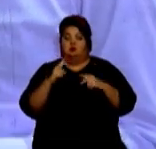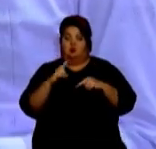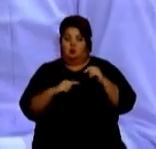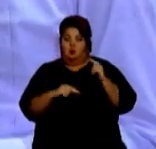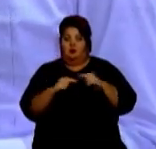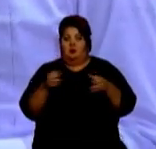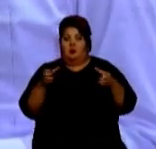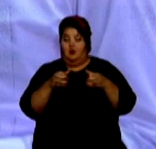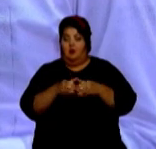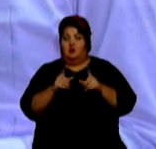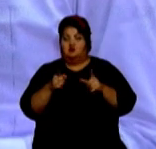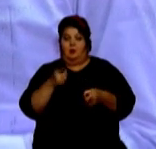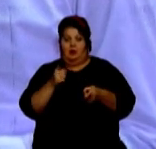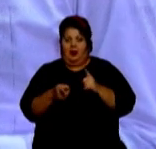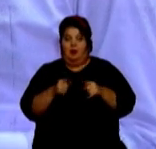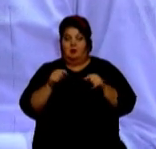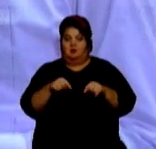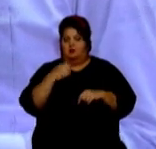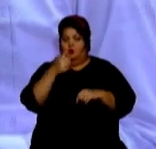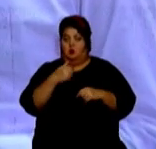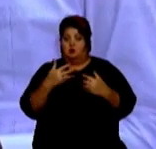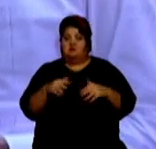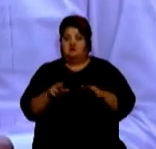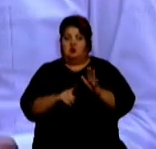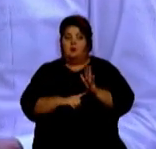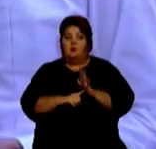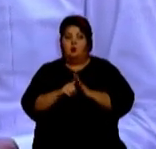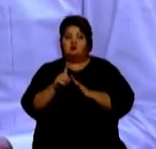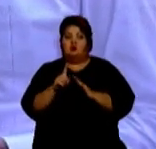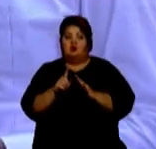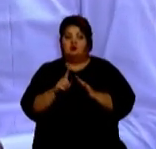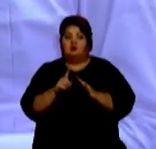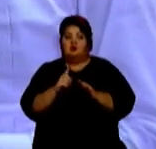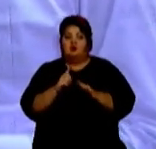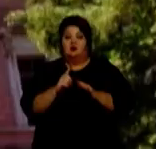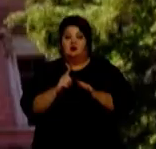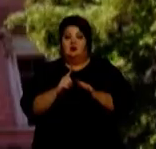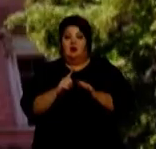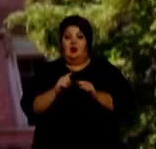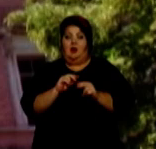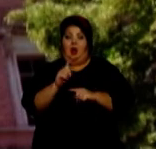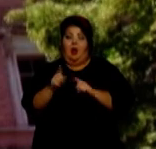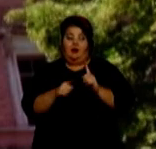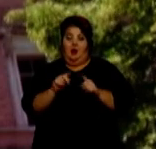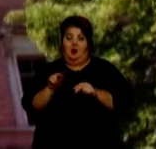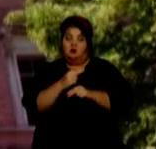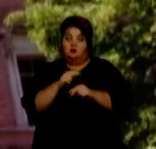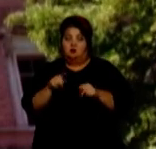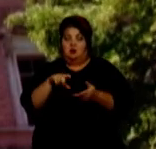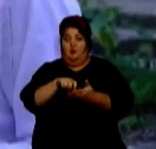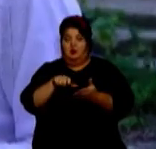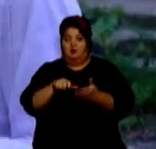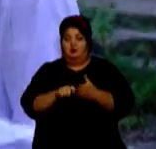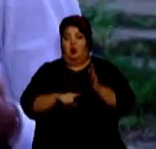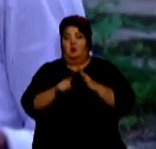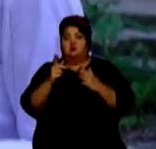щоб реально в цьому році вже почати реконструкцію цього приміщення і почнемо, напевно, з